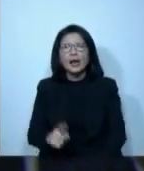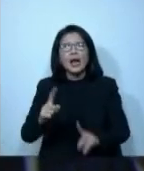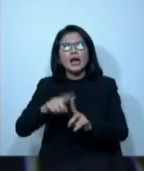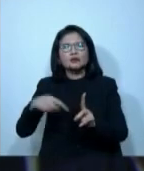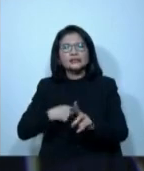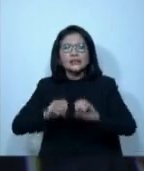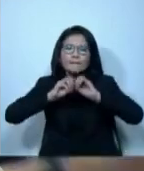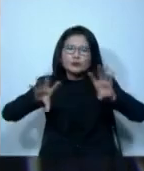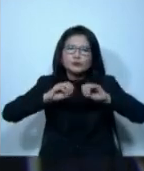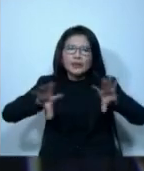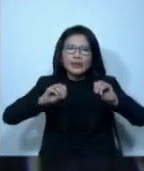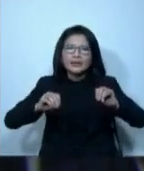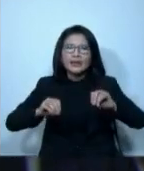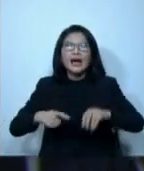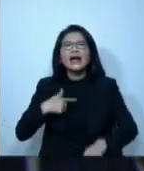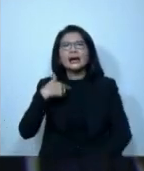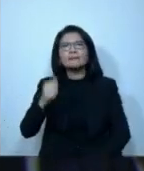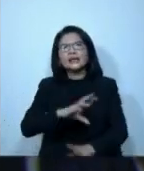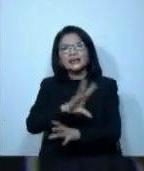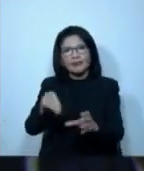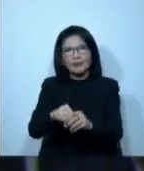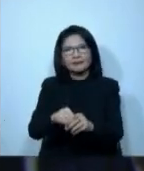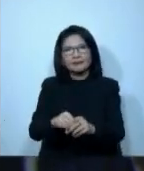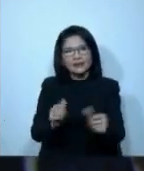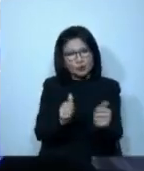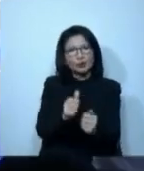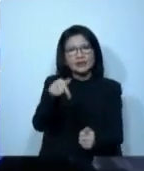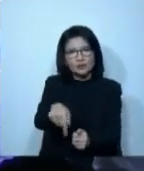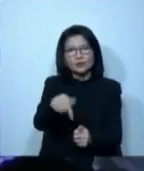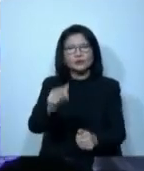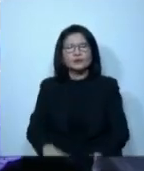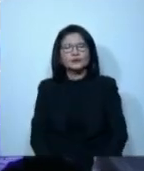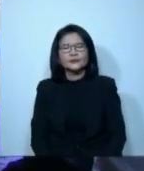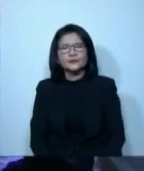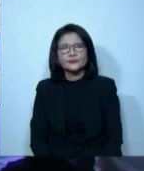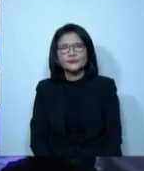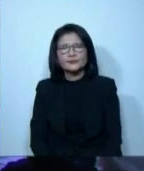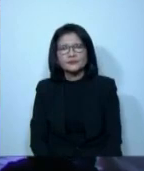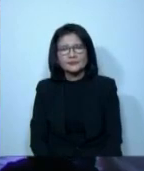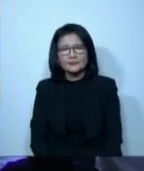kita mensosialisasikan untuk mereka bisa terlibat di dalamnya. Baik.